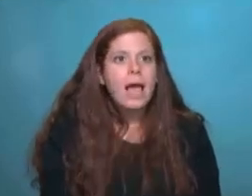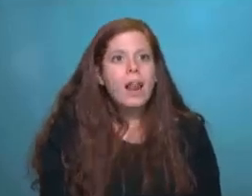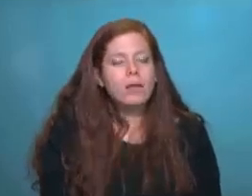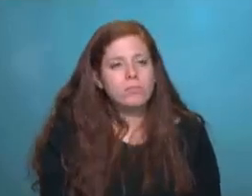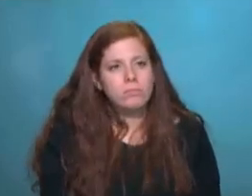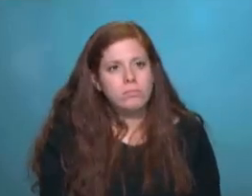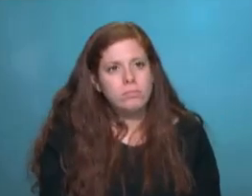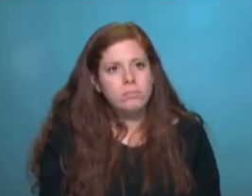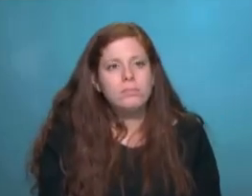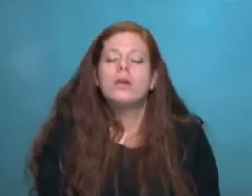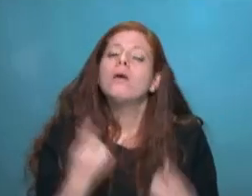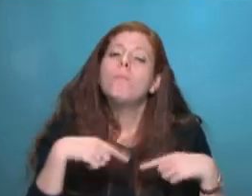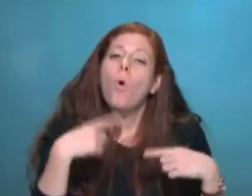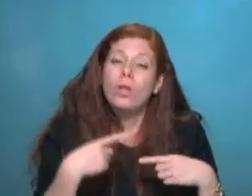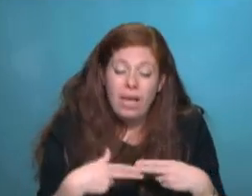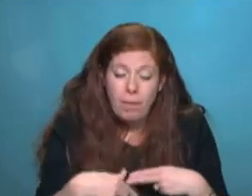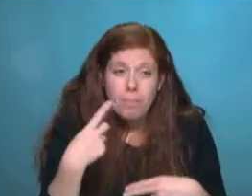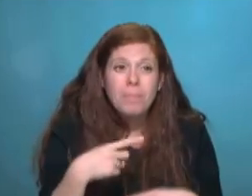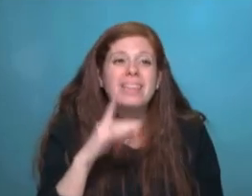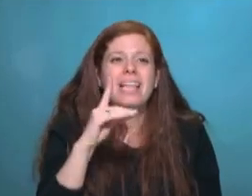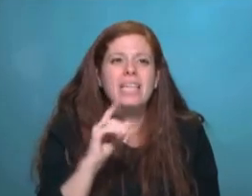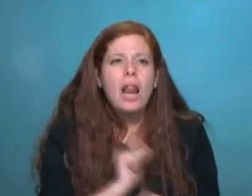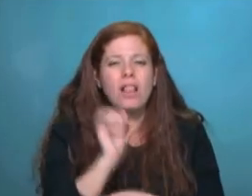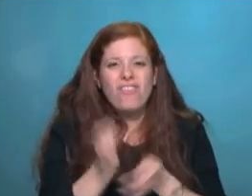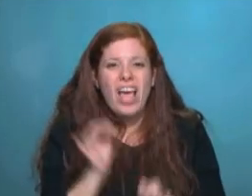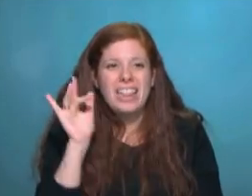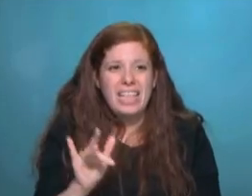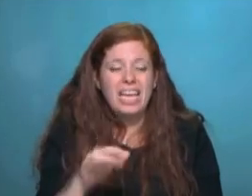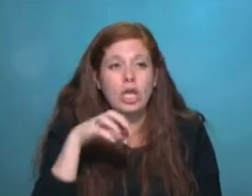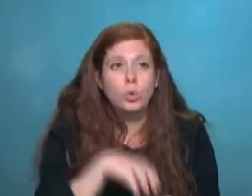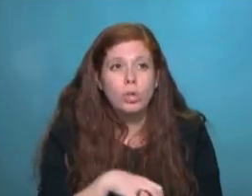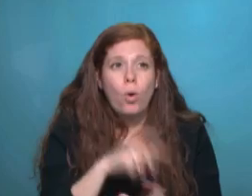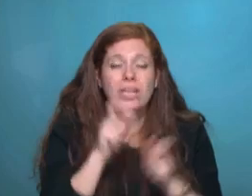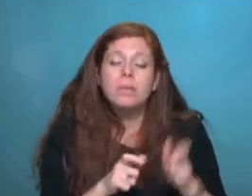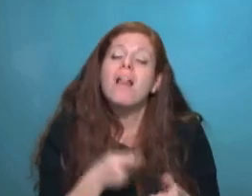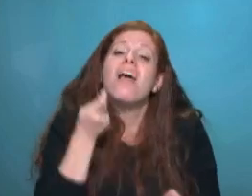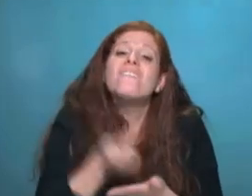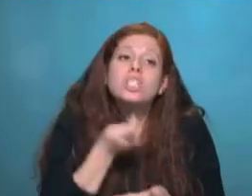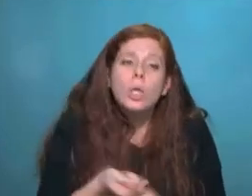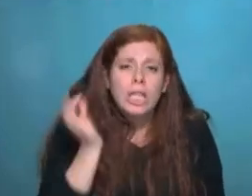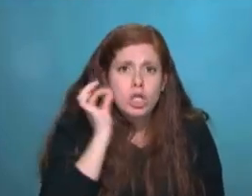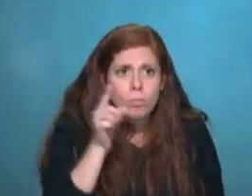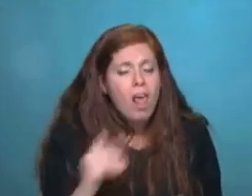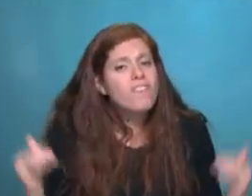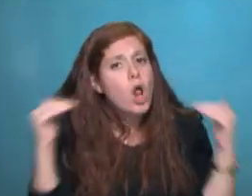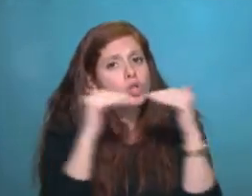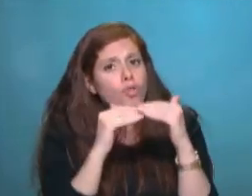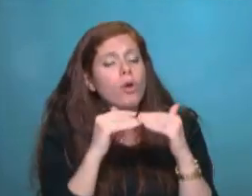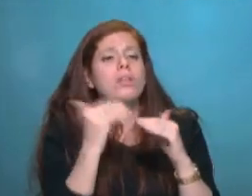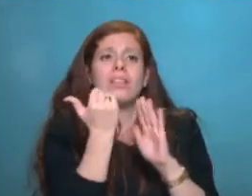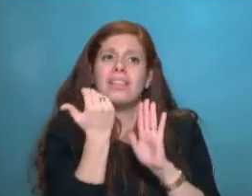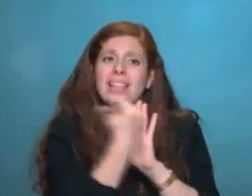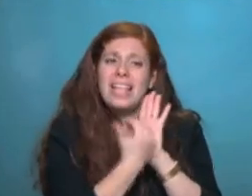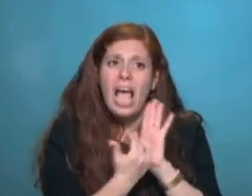ימים אחדים, דניאלה תגיש תביעה נגד רשות האוכלוסין וההגירה לפצות את הנשים הללו ולהשוות את תנאי הרישום לנהוג במקרה של